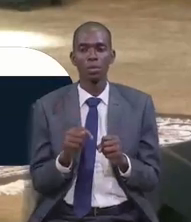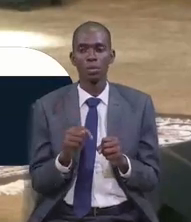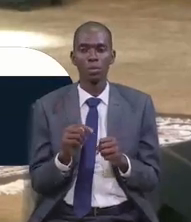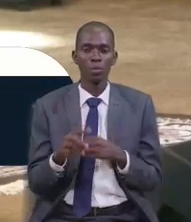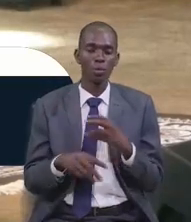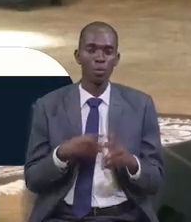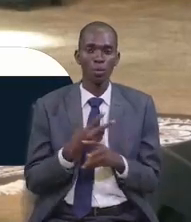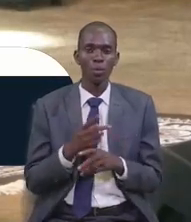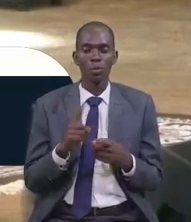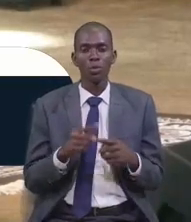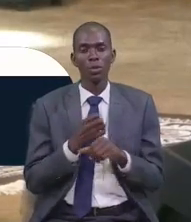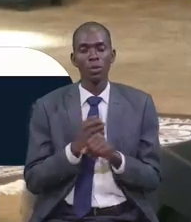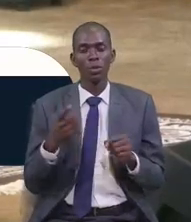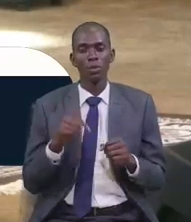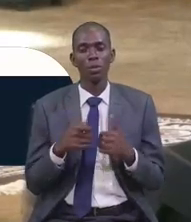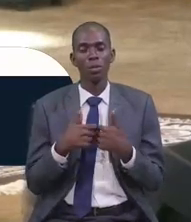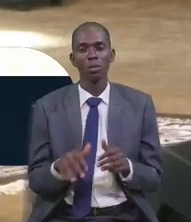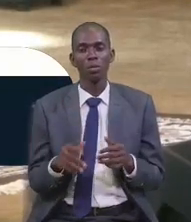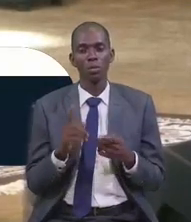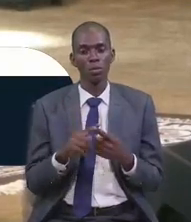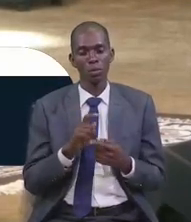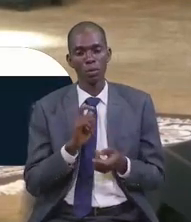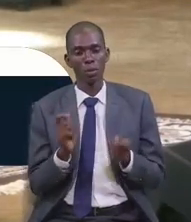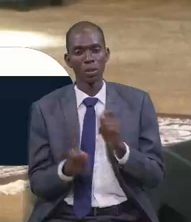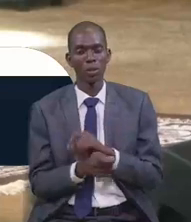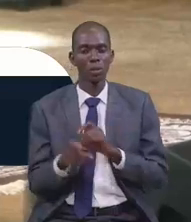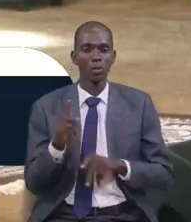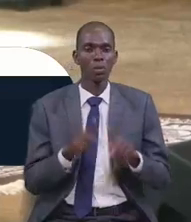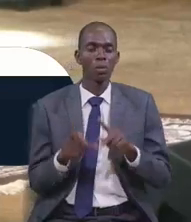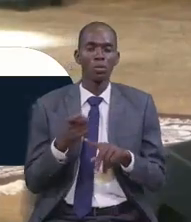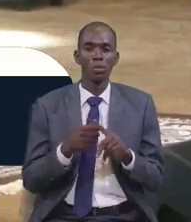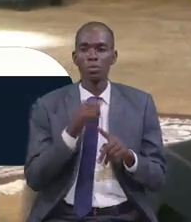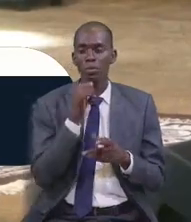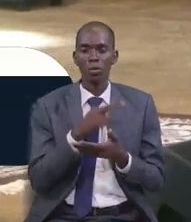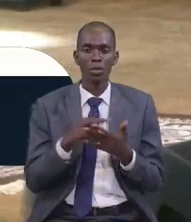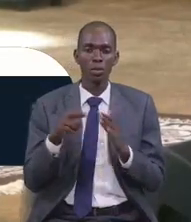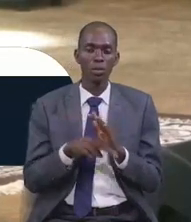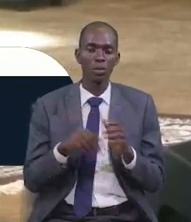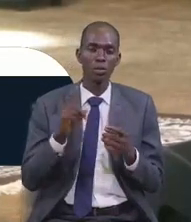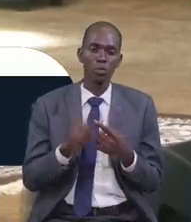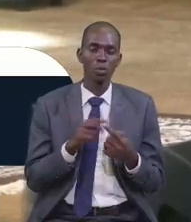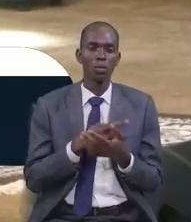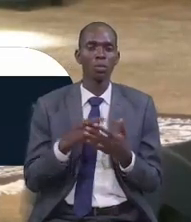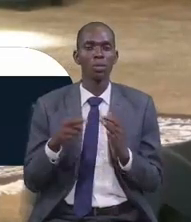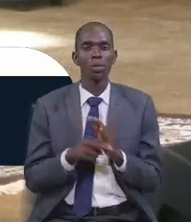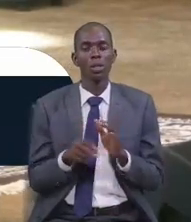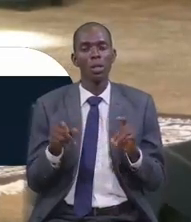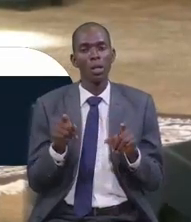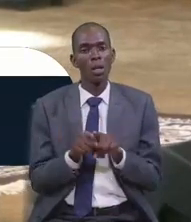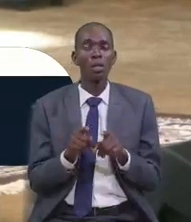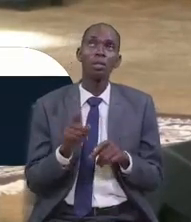monde, pour sauver les pécheurs, pour détourner les gens de l'injustice, pour les tourner vers la justice. et tu